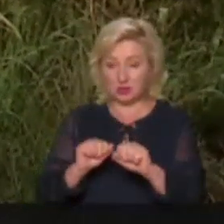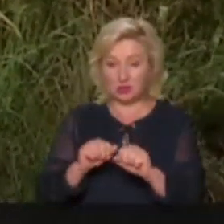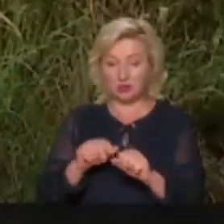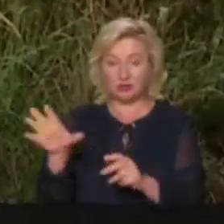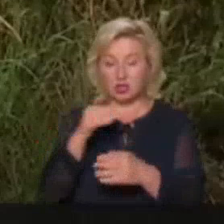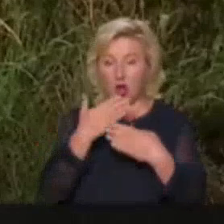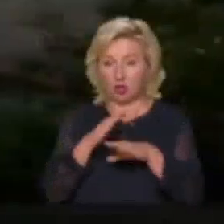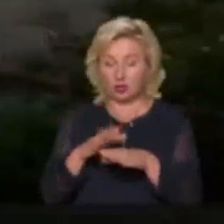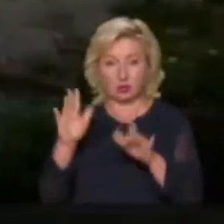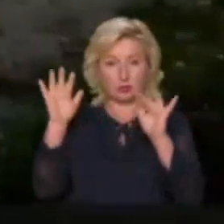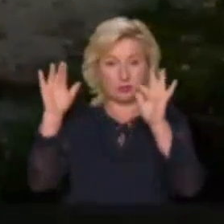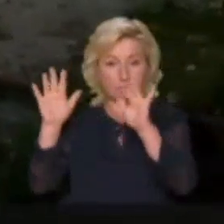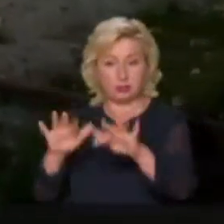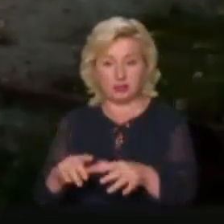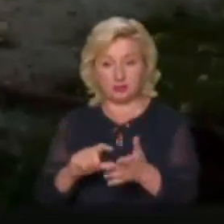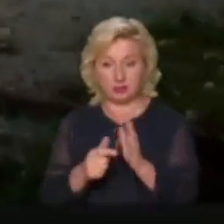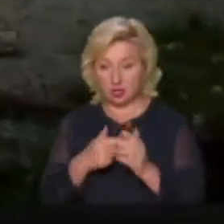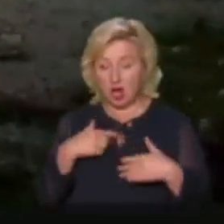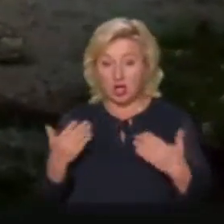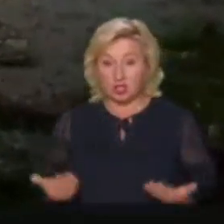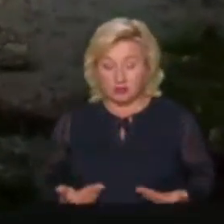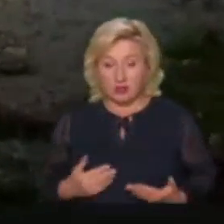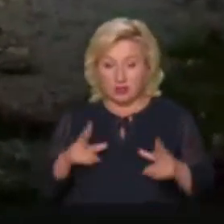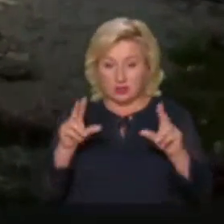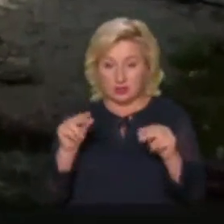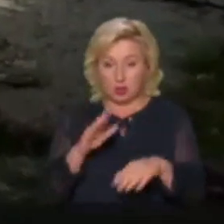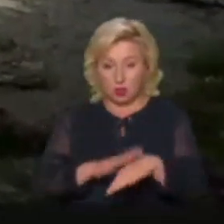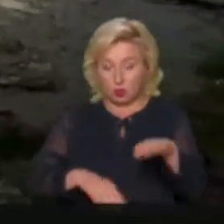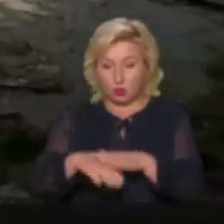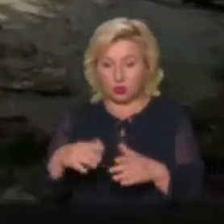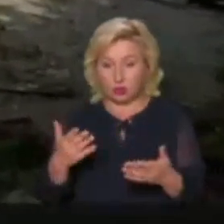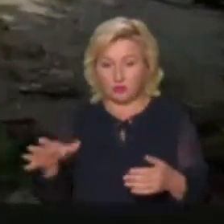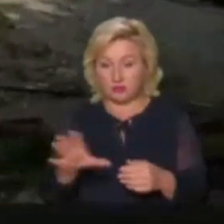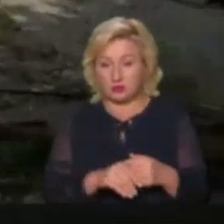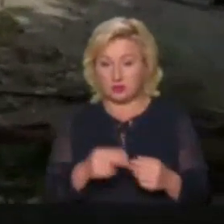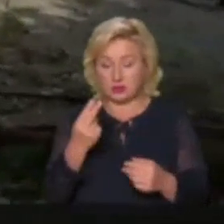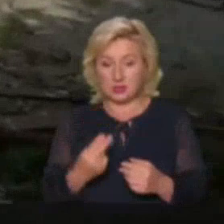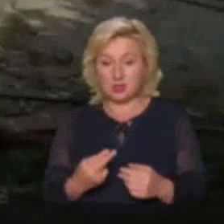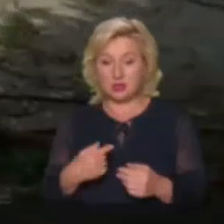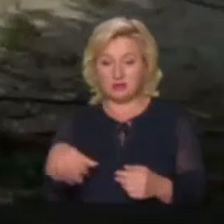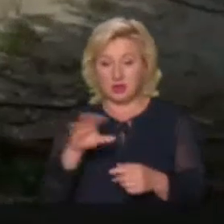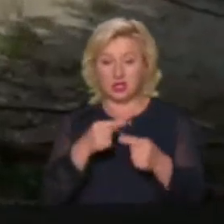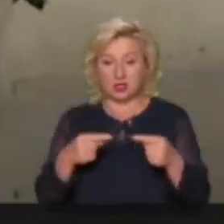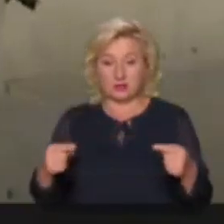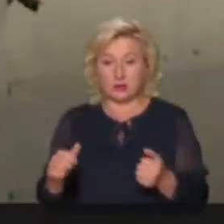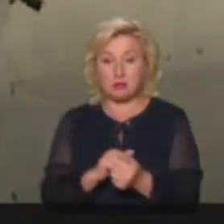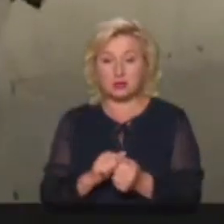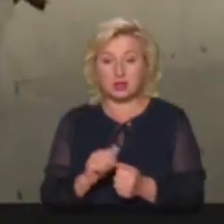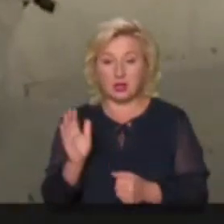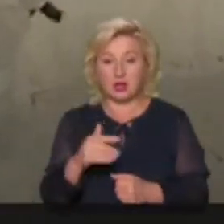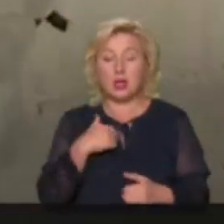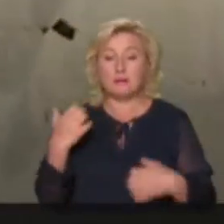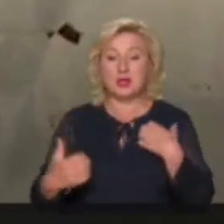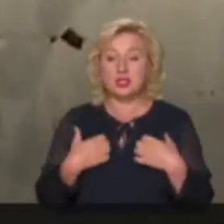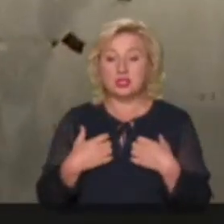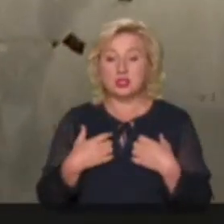осколки в кімнату і залетіли. Я жива, я ціла, в мене руки, ноги цілі. Решта все, знаєте, це матеріальне. Я переживала, чи